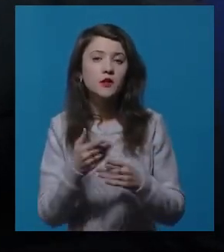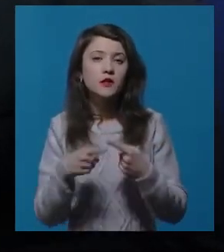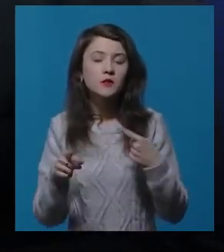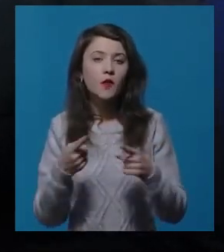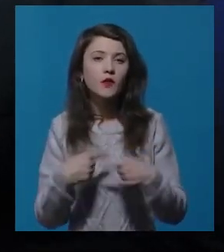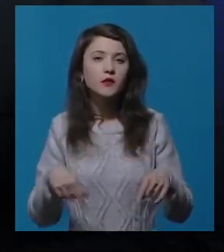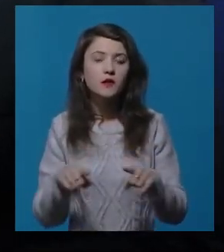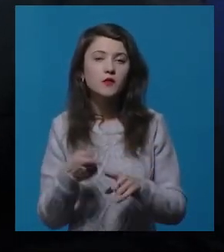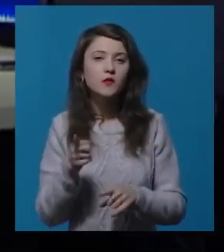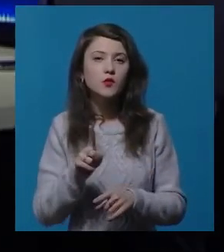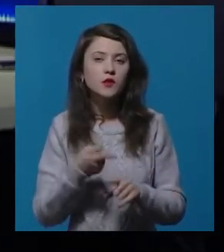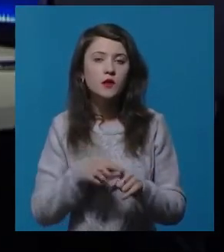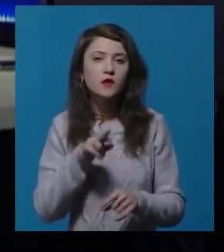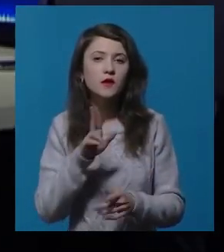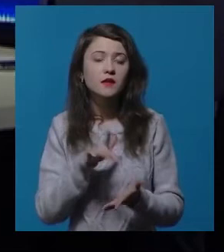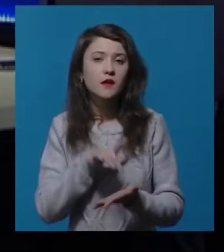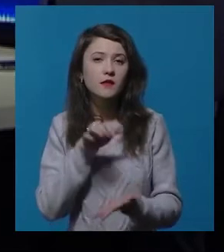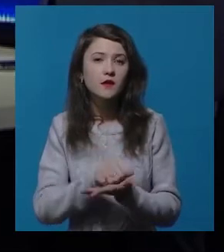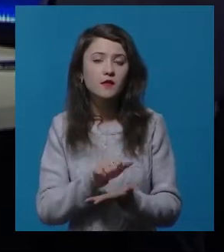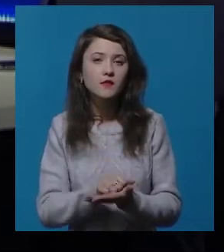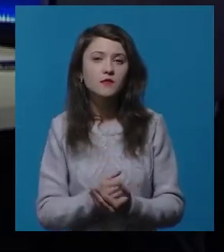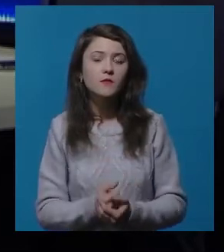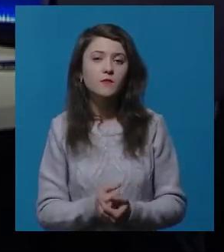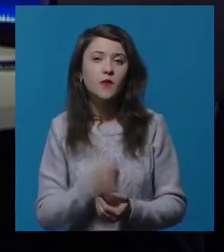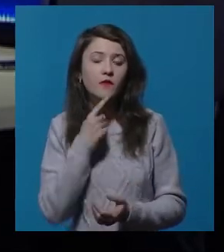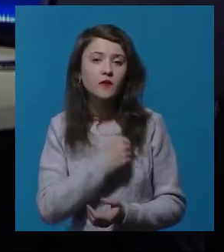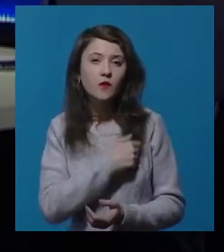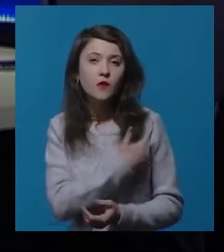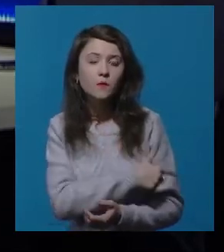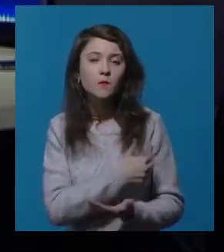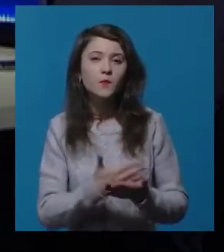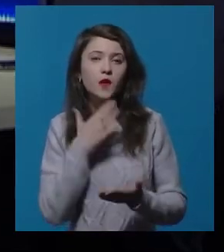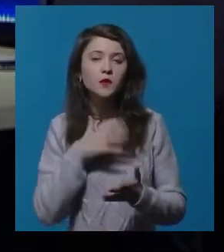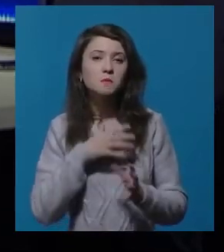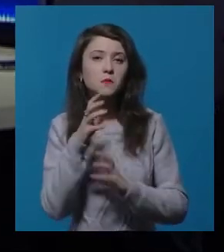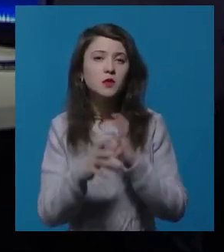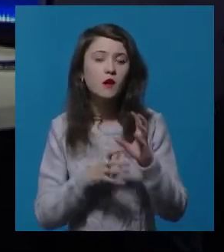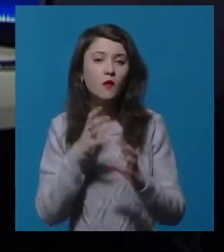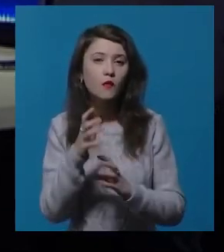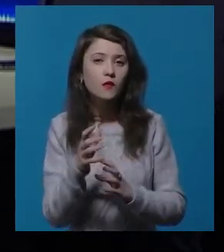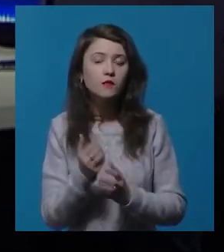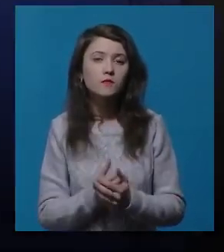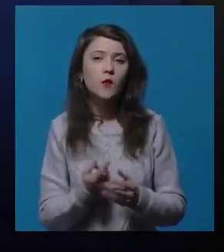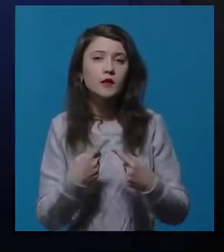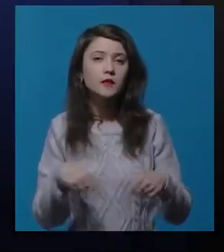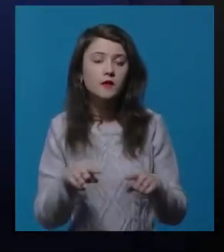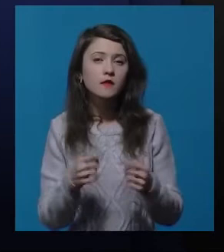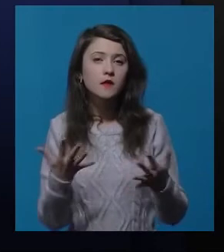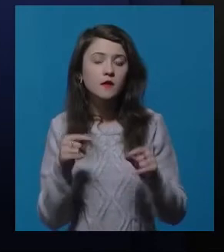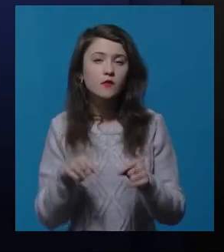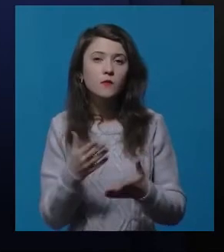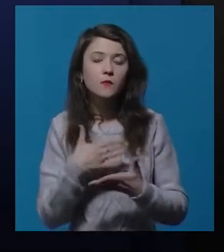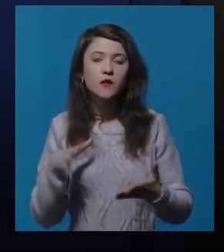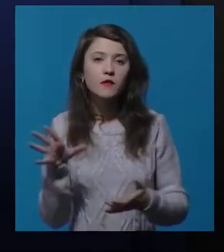що це як і центр зайнятості, який я назвав, там військові госпіталі, наші міжнародні партнери, наші партнери, громадські організації, які тут. Ми всі